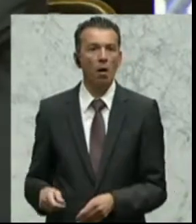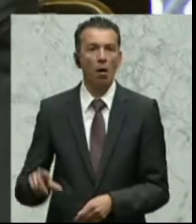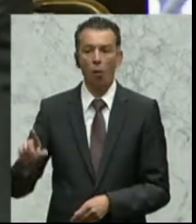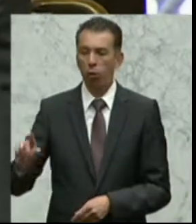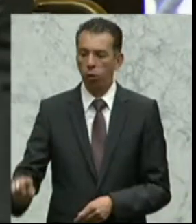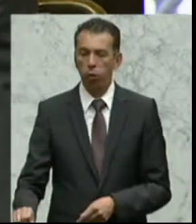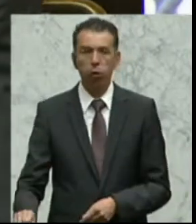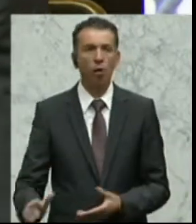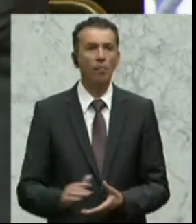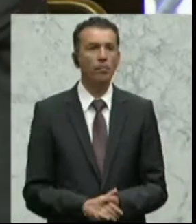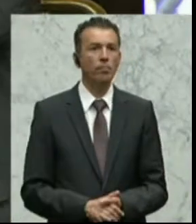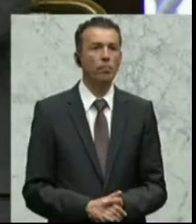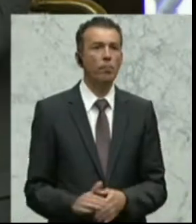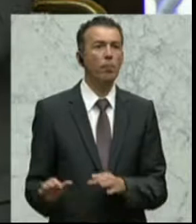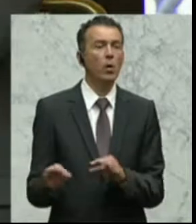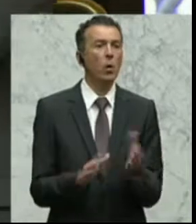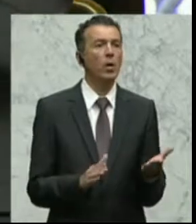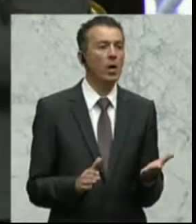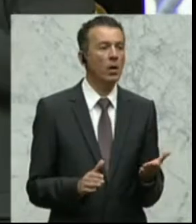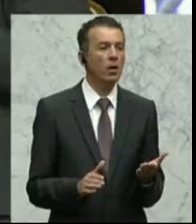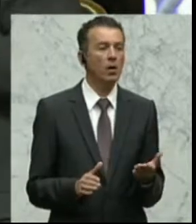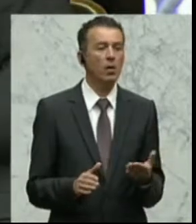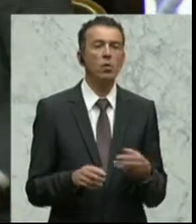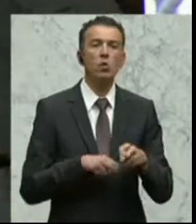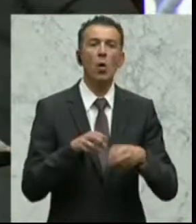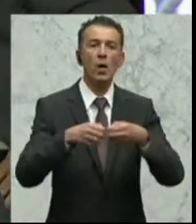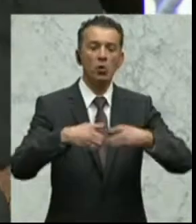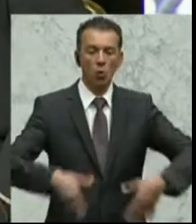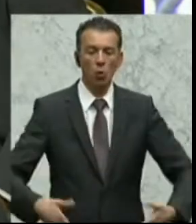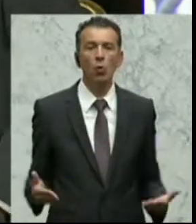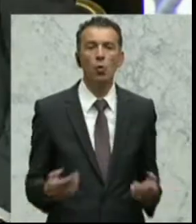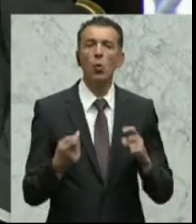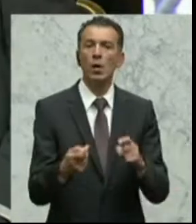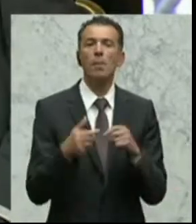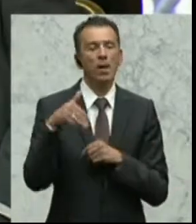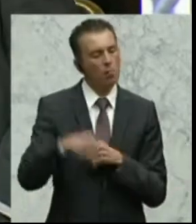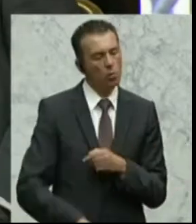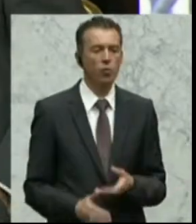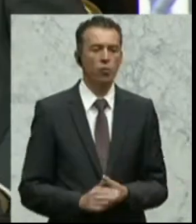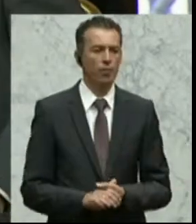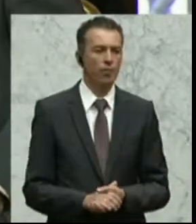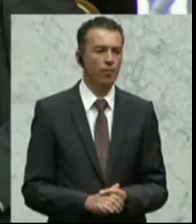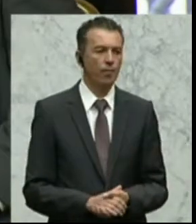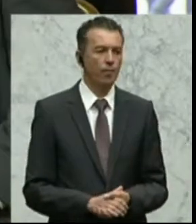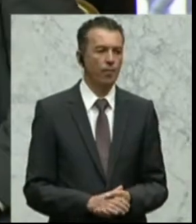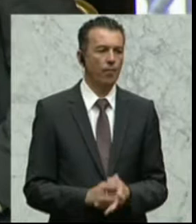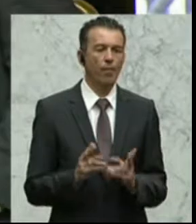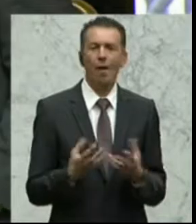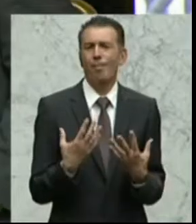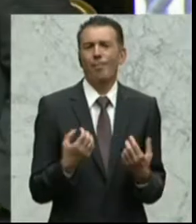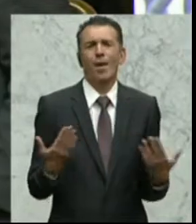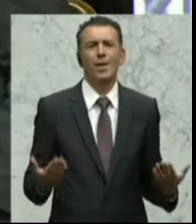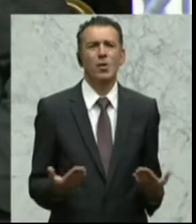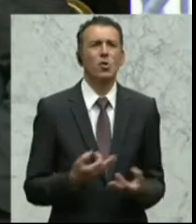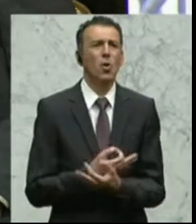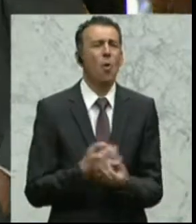haben. Das heißt, diese Steuerstrukturdebatte, die müssen wir führen. Und da kann ganz pragmatisch, ohne jede